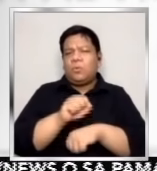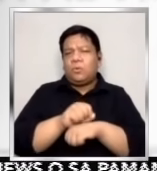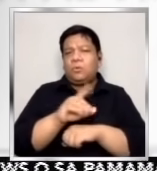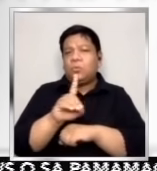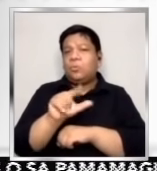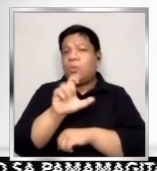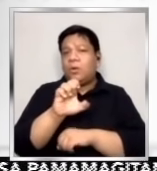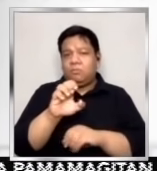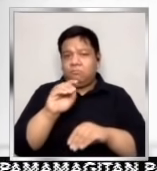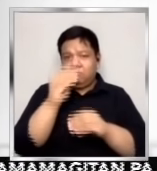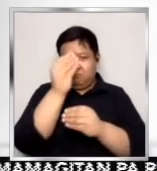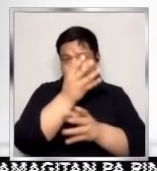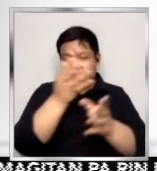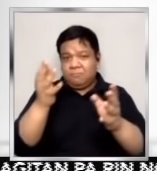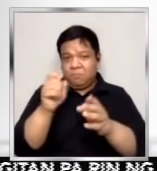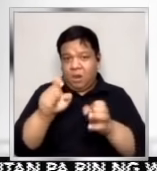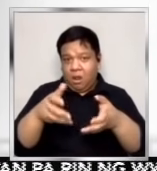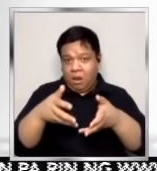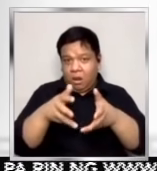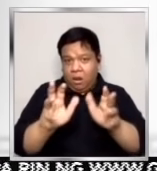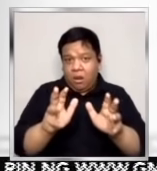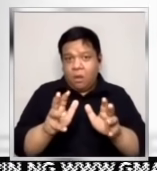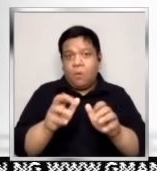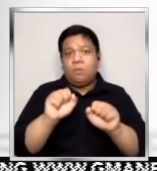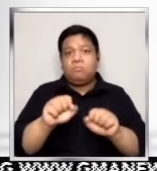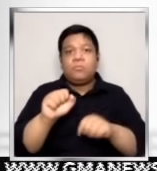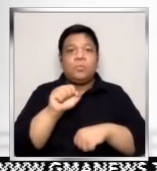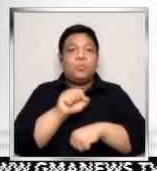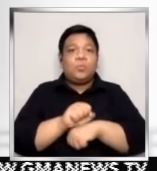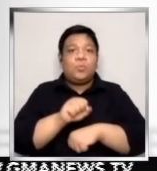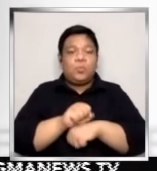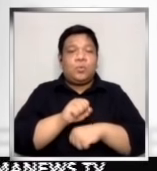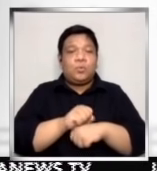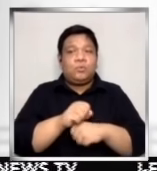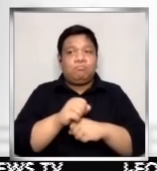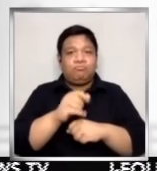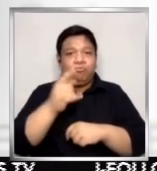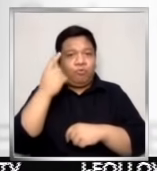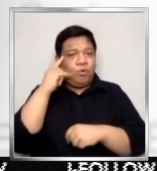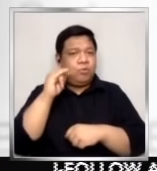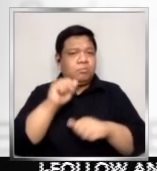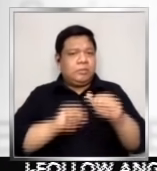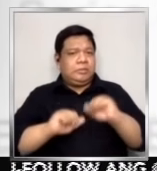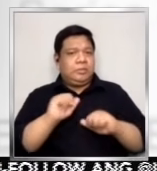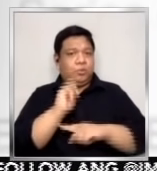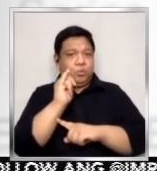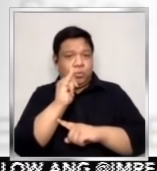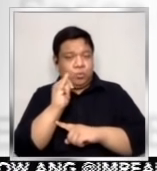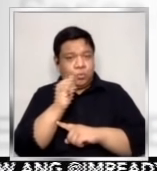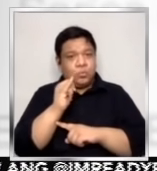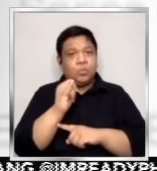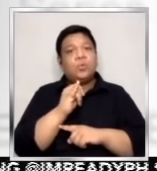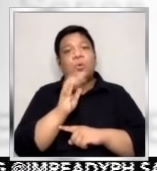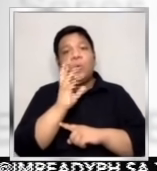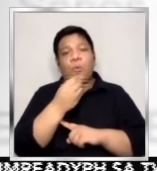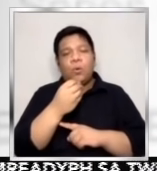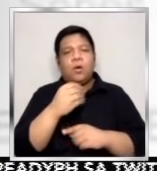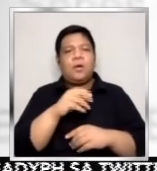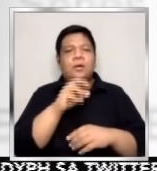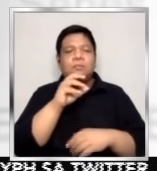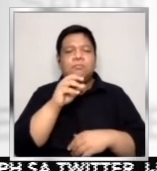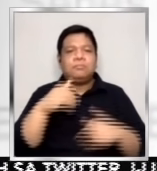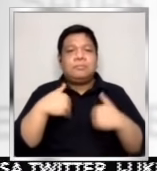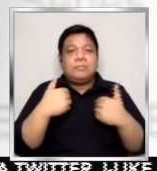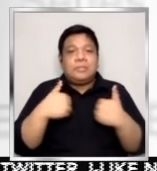na ang pahihintulutan lang na makapagtrabaho ng on-cam sa studio o location ay ang mga menor de edad na may 15